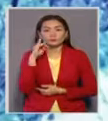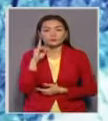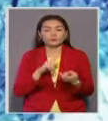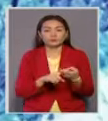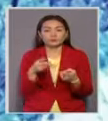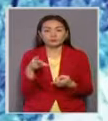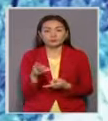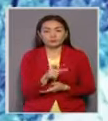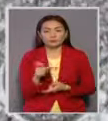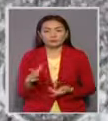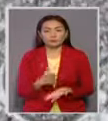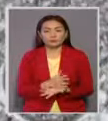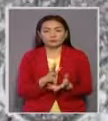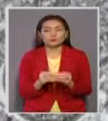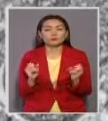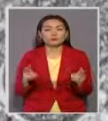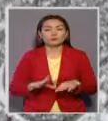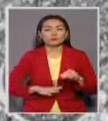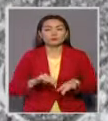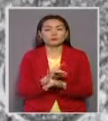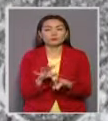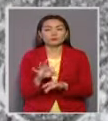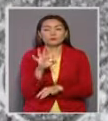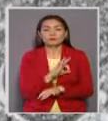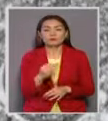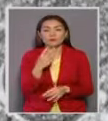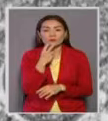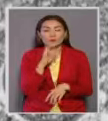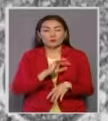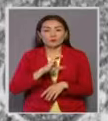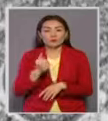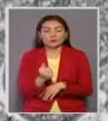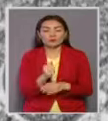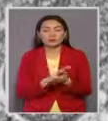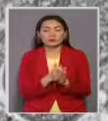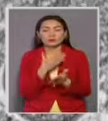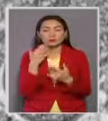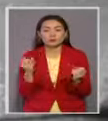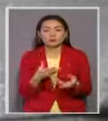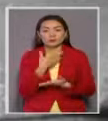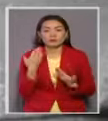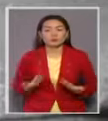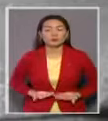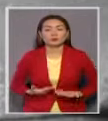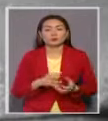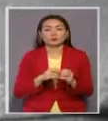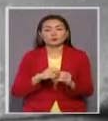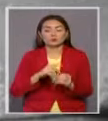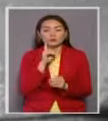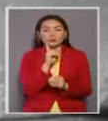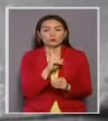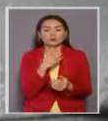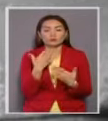только 3 тысячи человек. Специалисты утверждают, что обезьянья оспа не представляет угрозы для жизни человека и пока